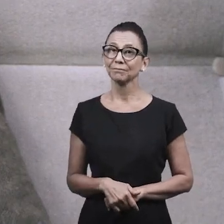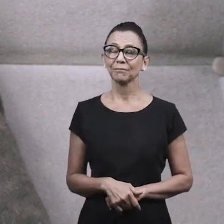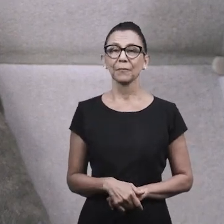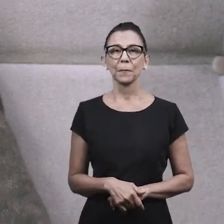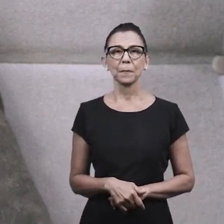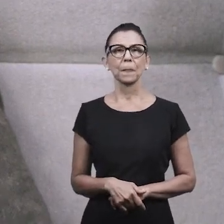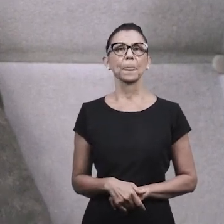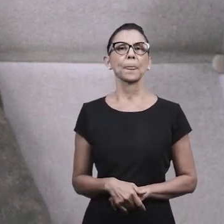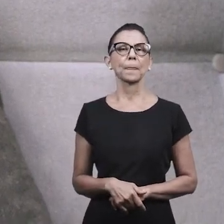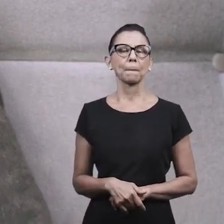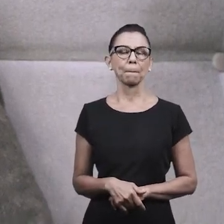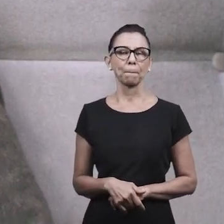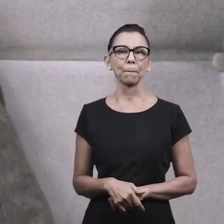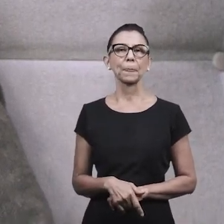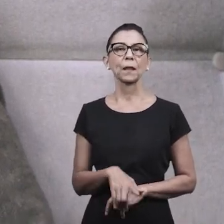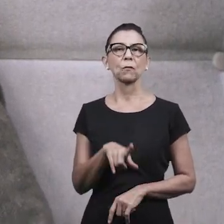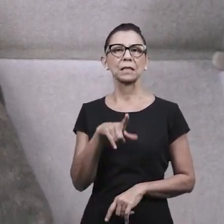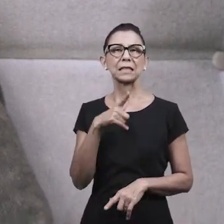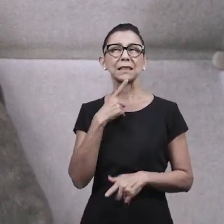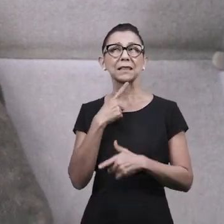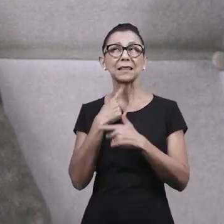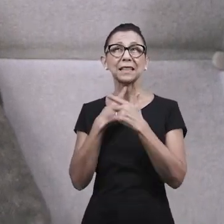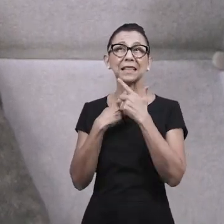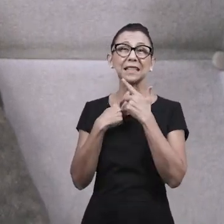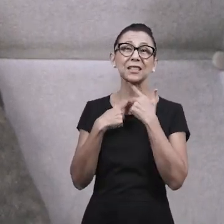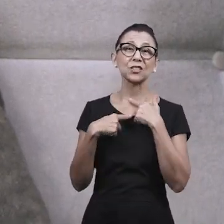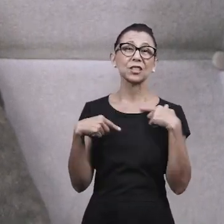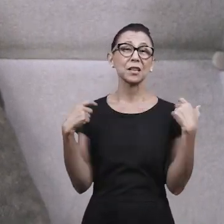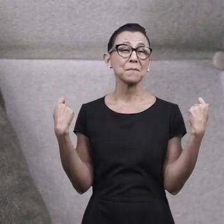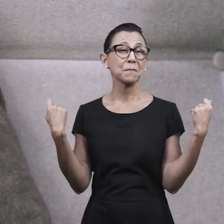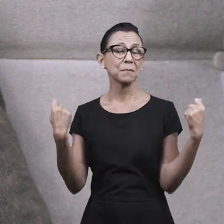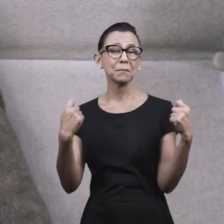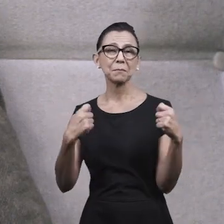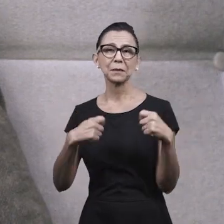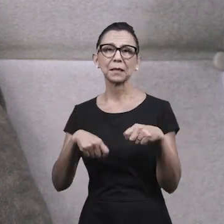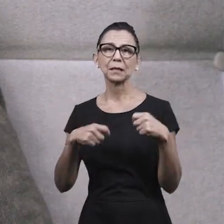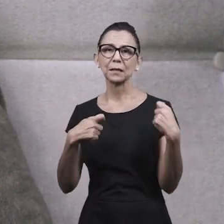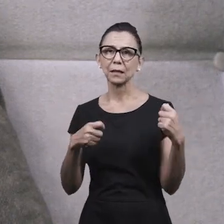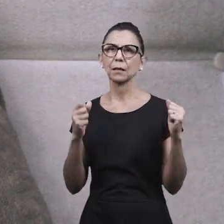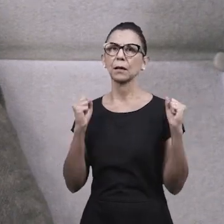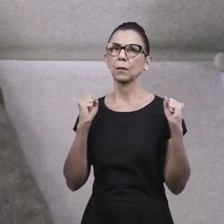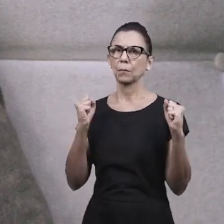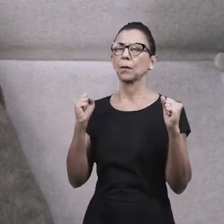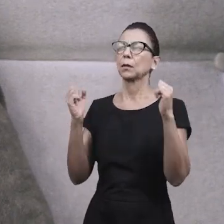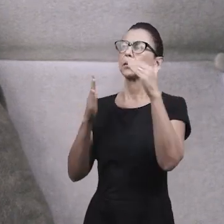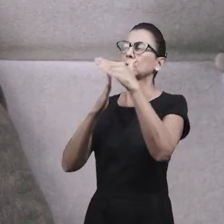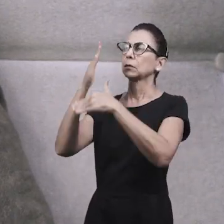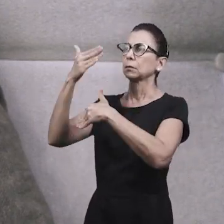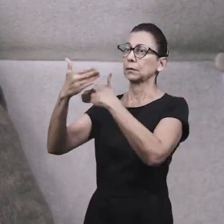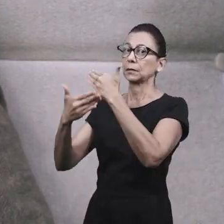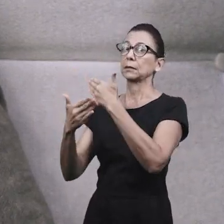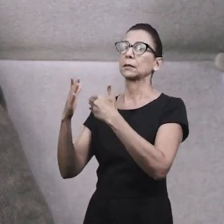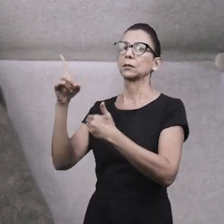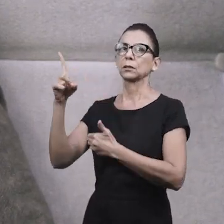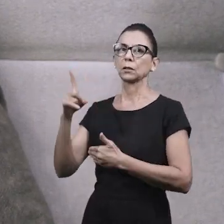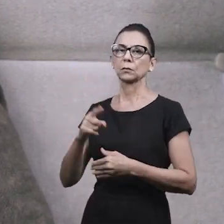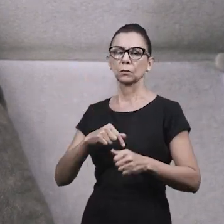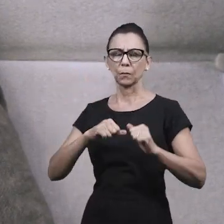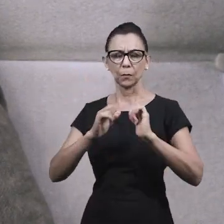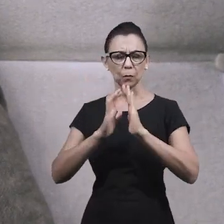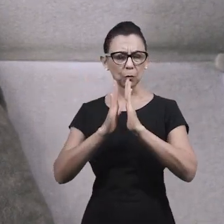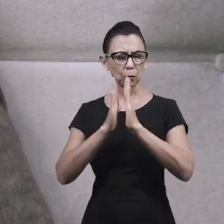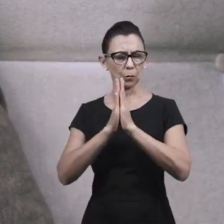souhaiter et avoir besoin, plus l'homme peut entrer dans la présence de Dieu. Avec la